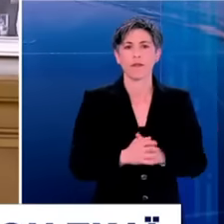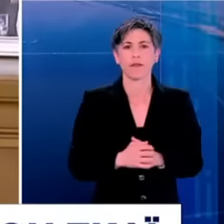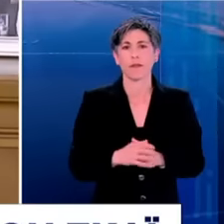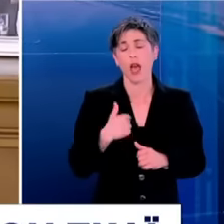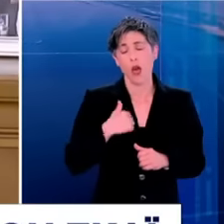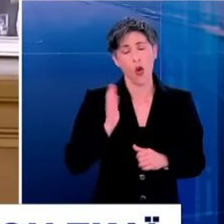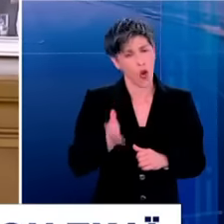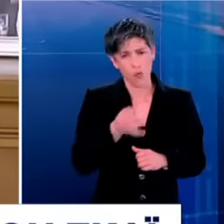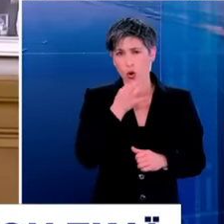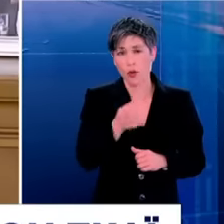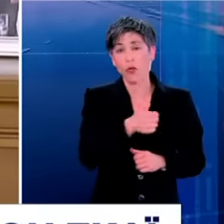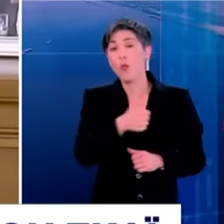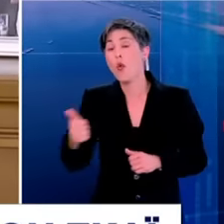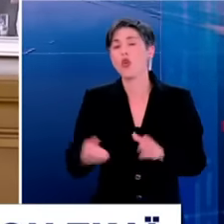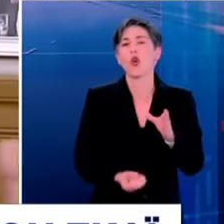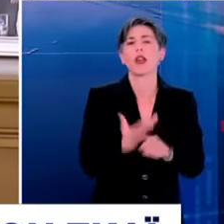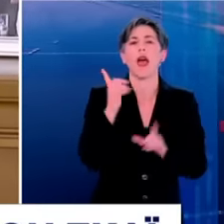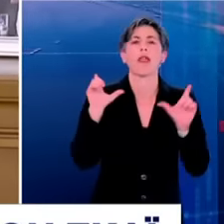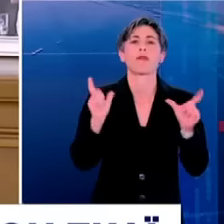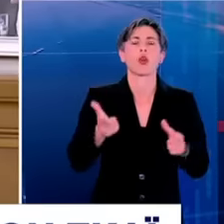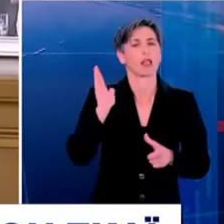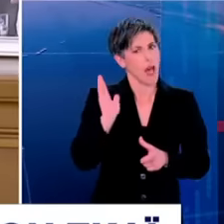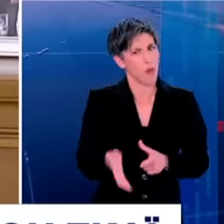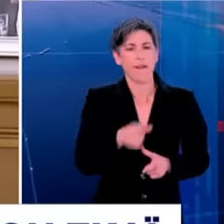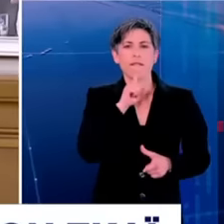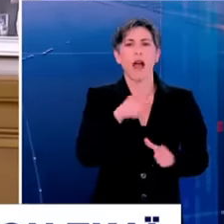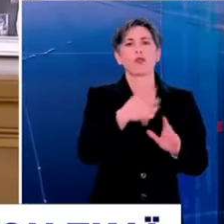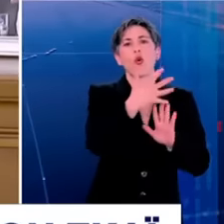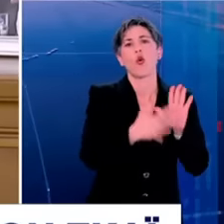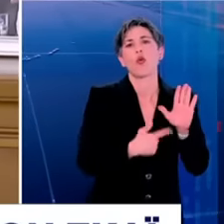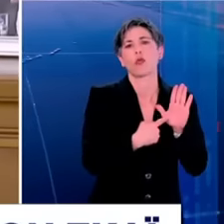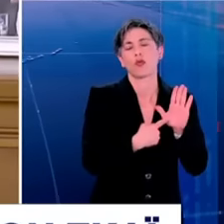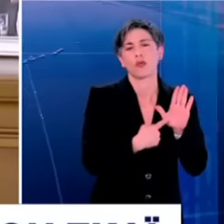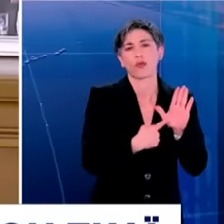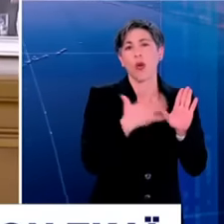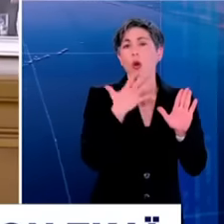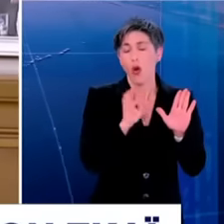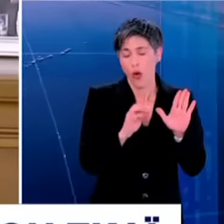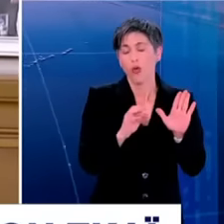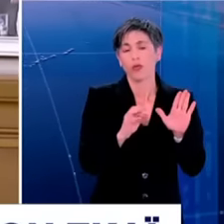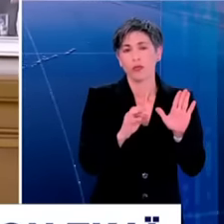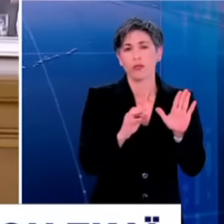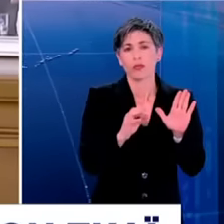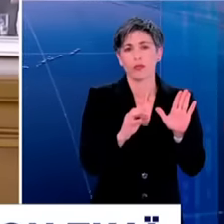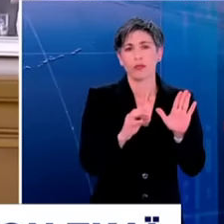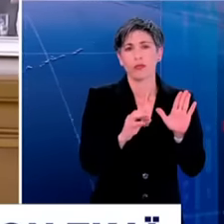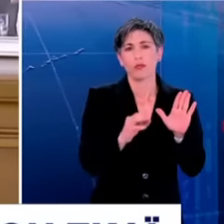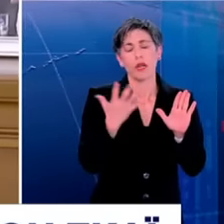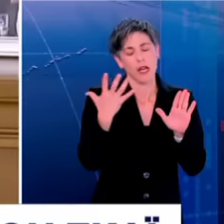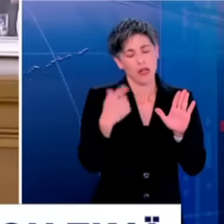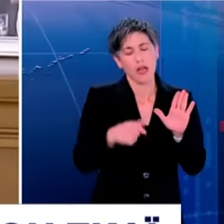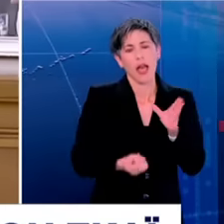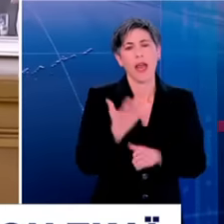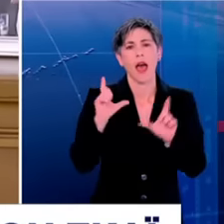μπορούσε να κάνει ένα τέτοιο πολυσυλλεκτικό ψηφοδέλτιο, ακριβώς γιατί στη Νέα Δημοκρατία συναντώνονται πλατιά κοινωνικά και